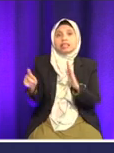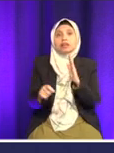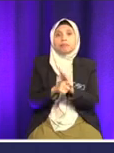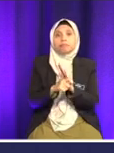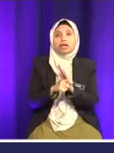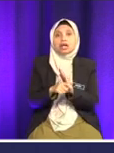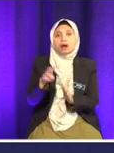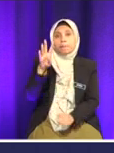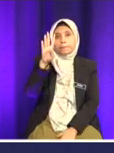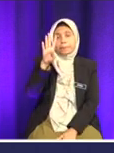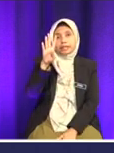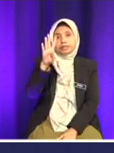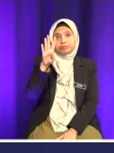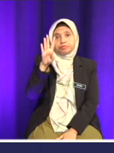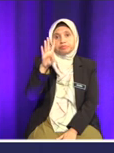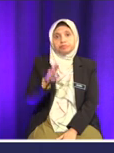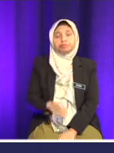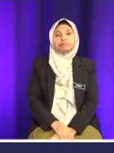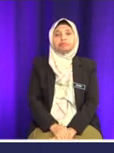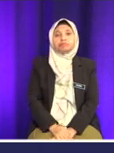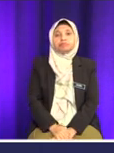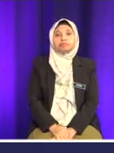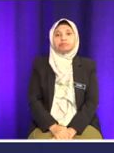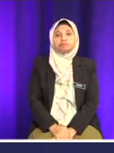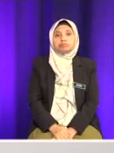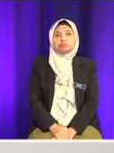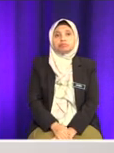4 + 4